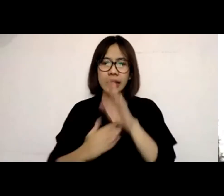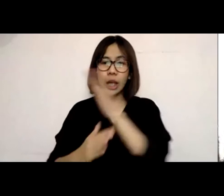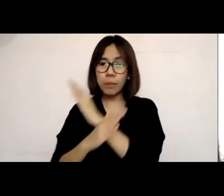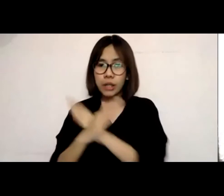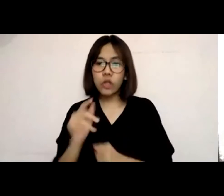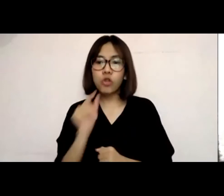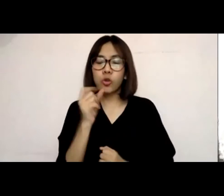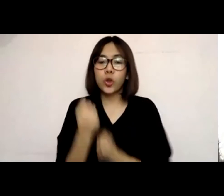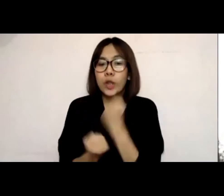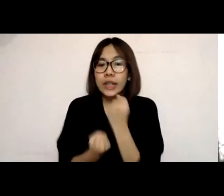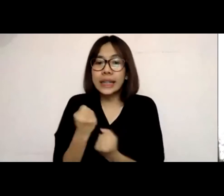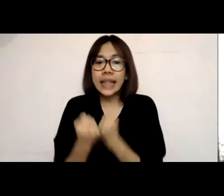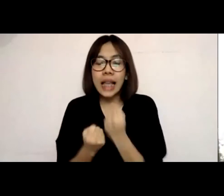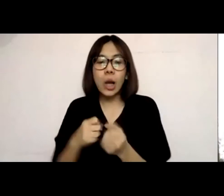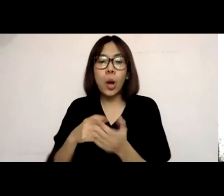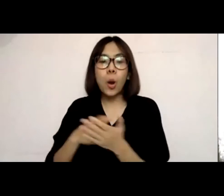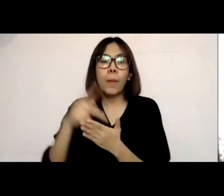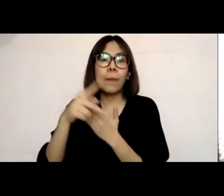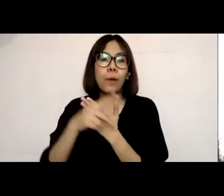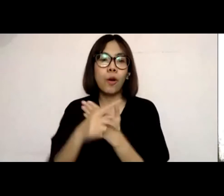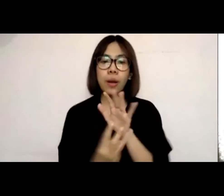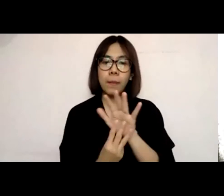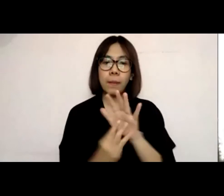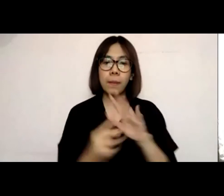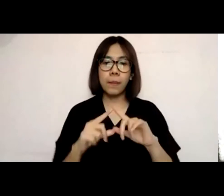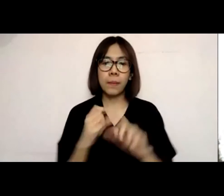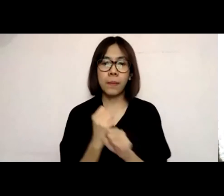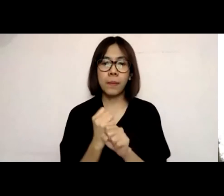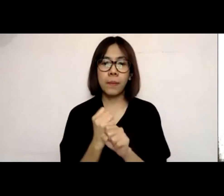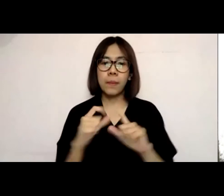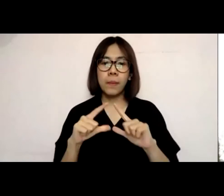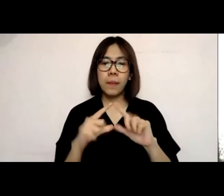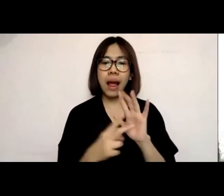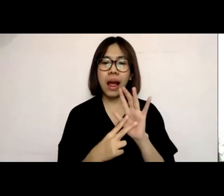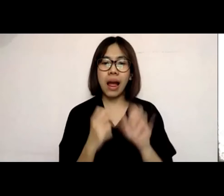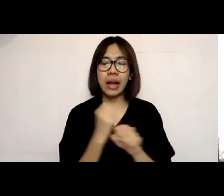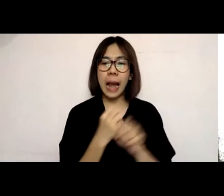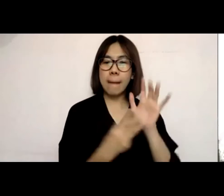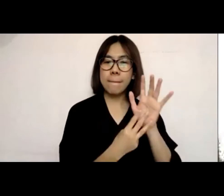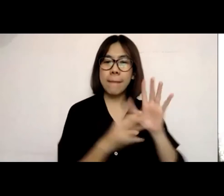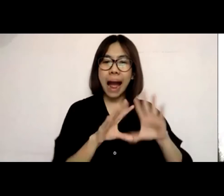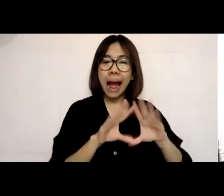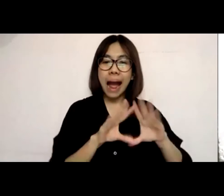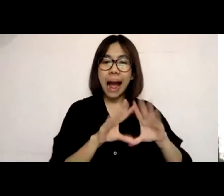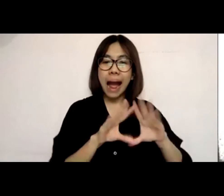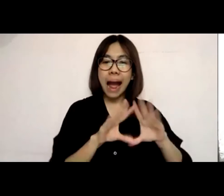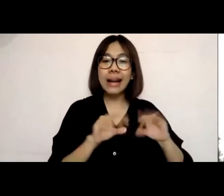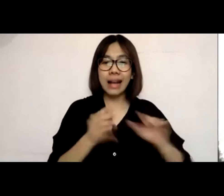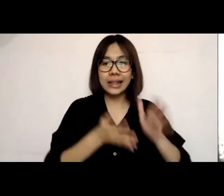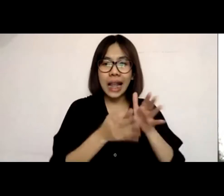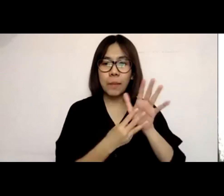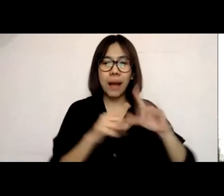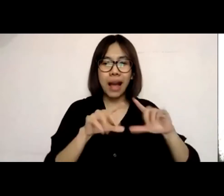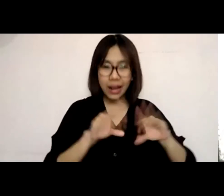program magang. Nah, peran sekolah itu sangat besar sekali, Mas Bayu ya. karena di situ ada fungsi-fungsi